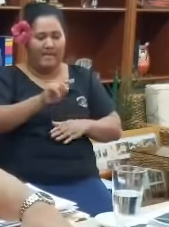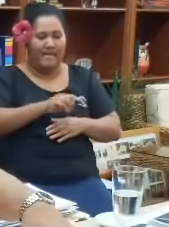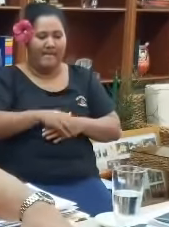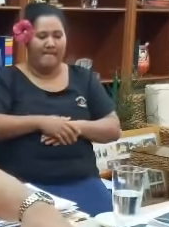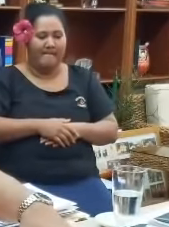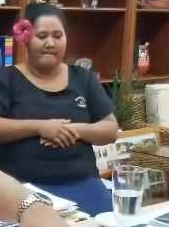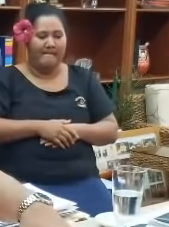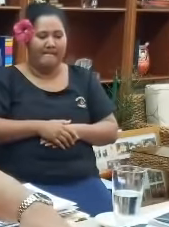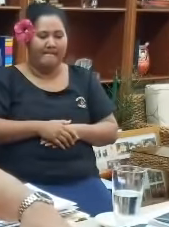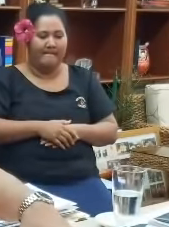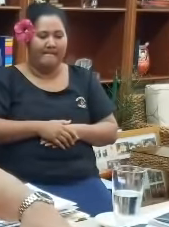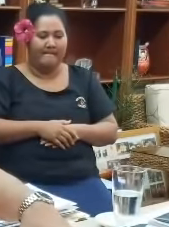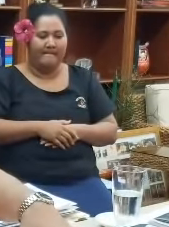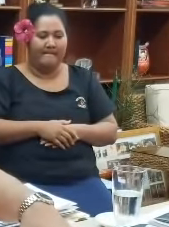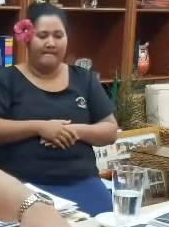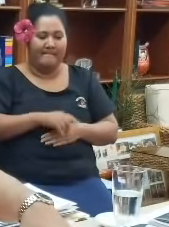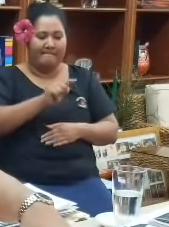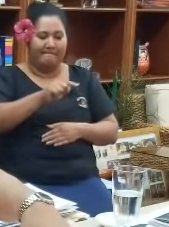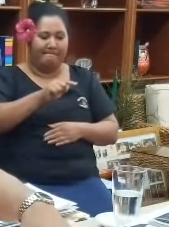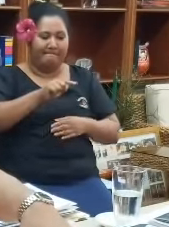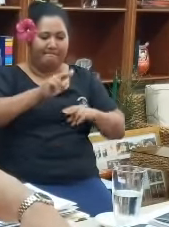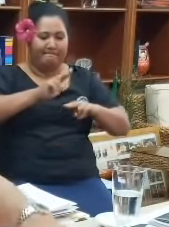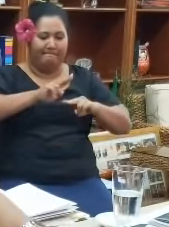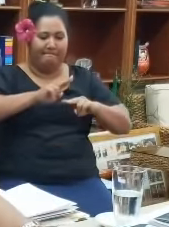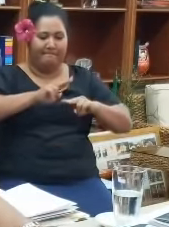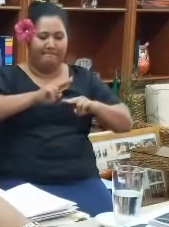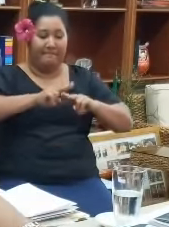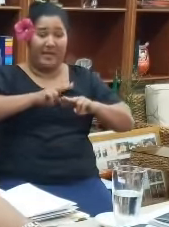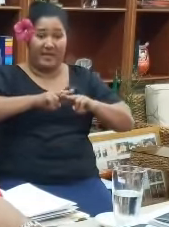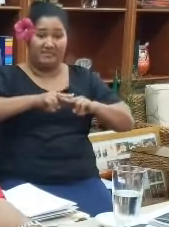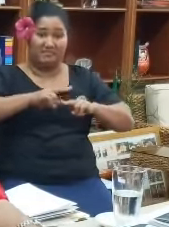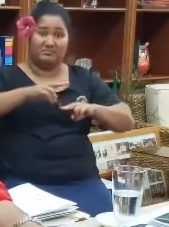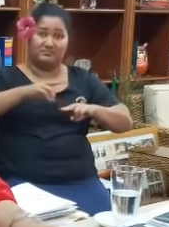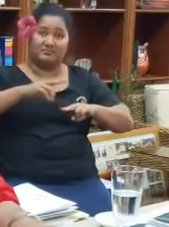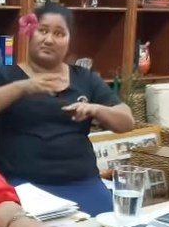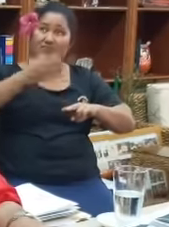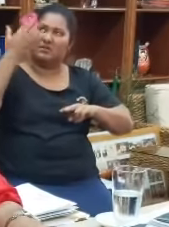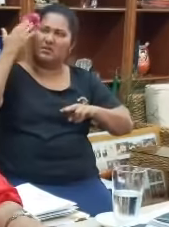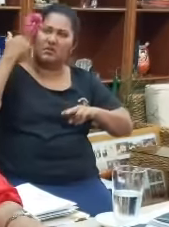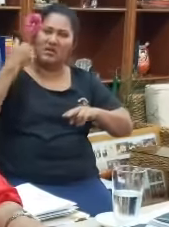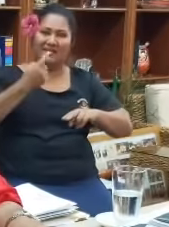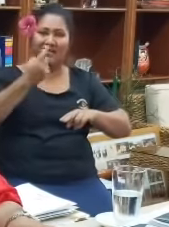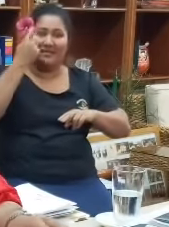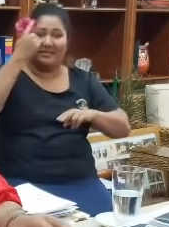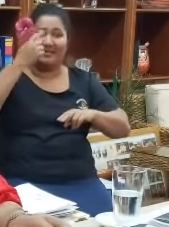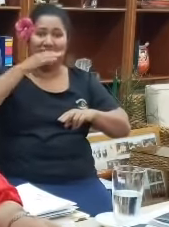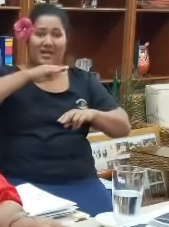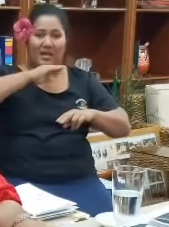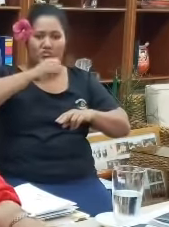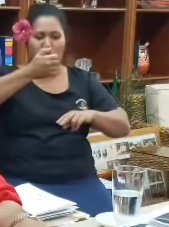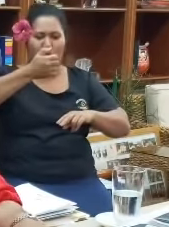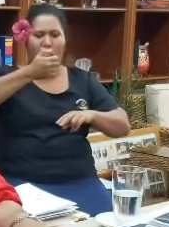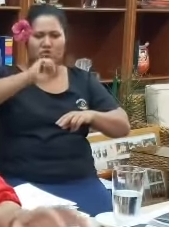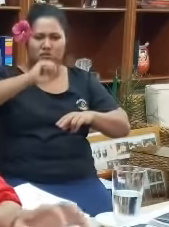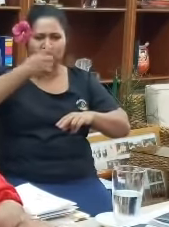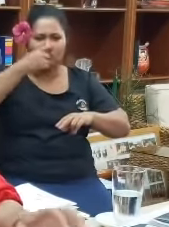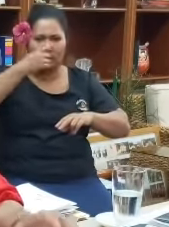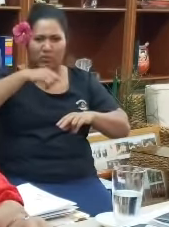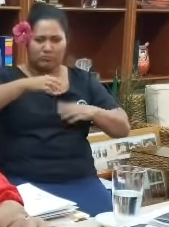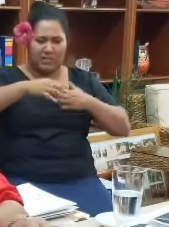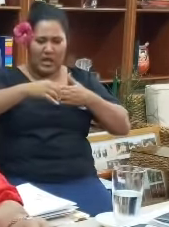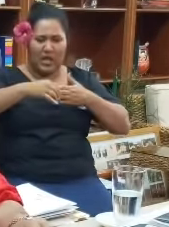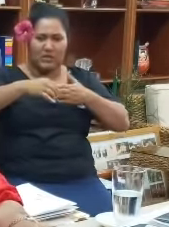suis là, je suis là. Je suis là, je suis là. Je suis là, ta yo sa mo